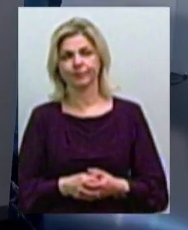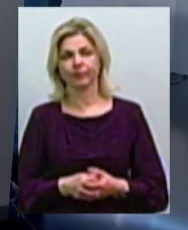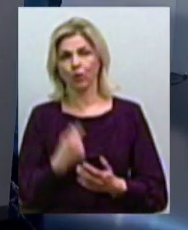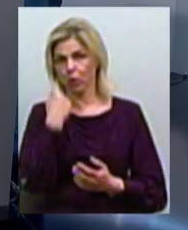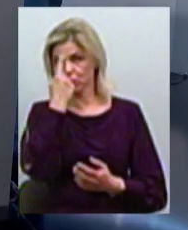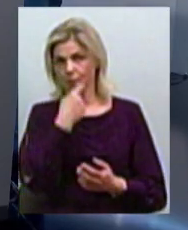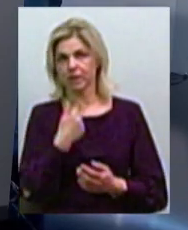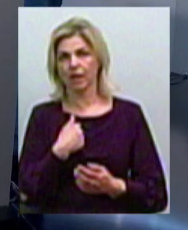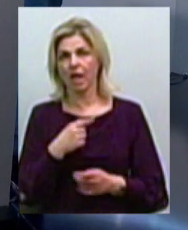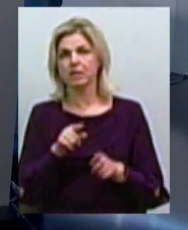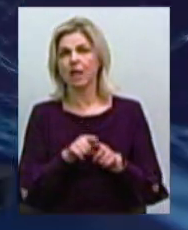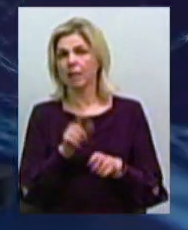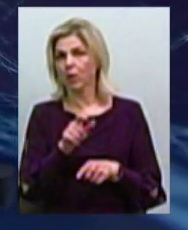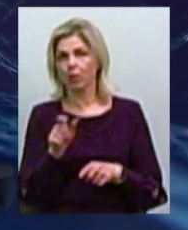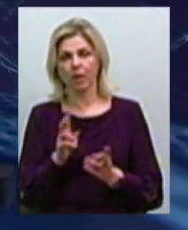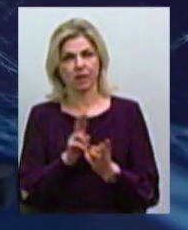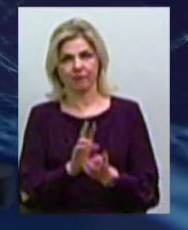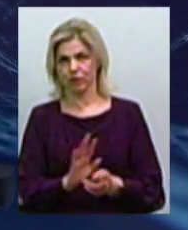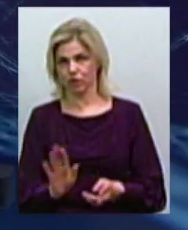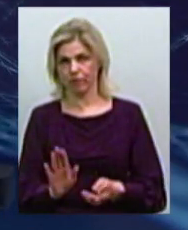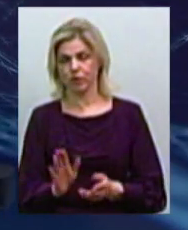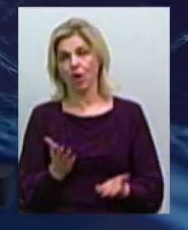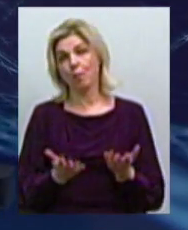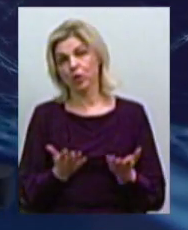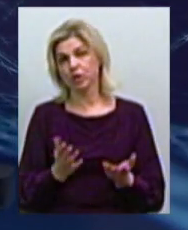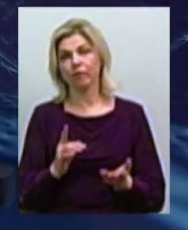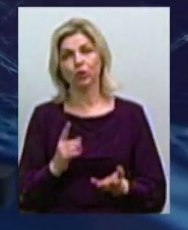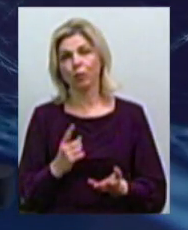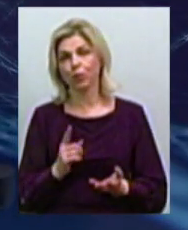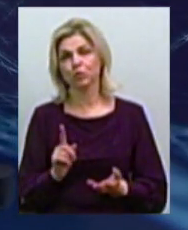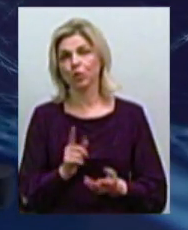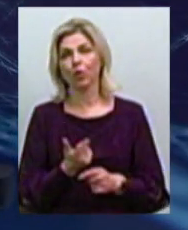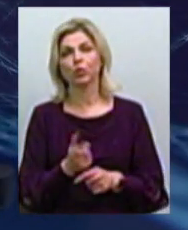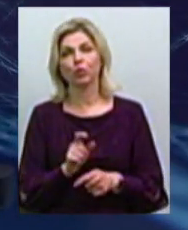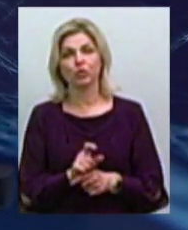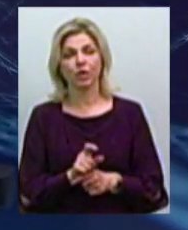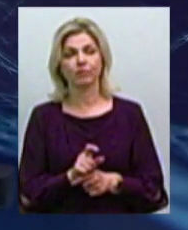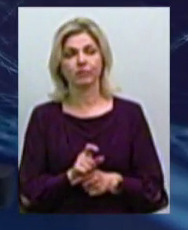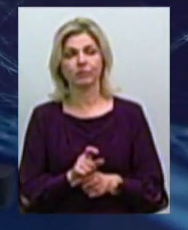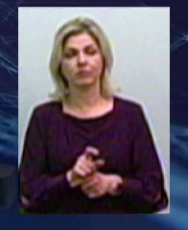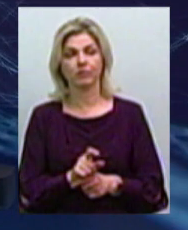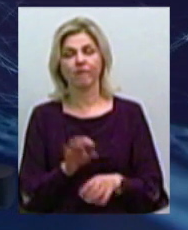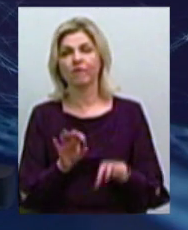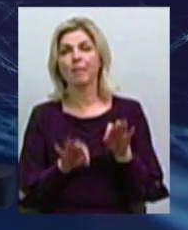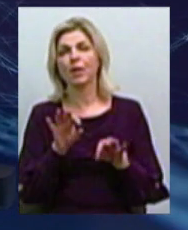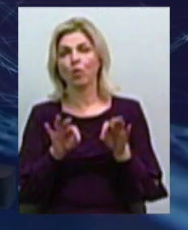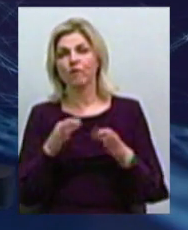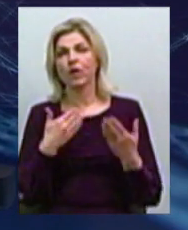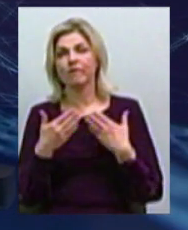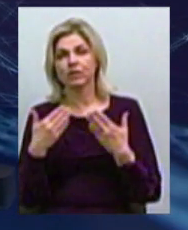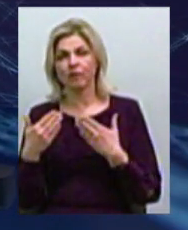я з такими людьми не зустрічався. Можливо, тому що дуже вибірково ставлюся